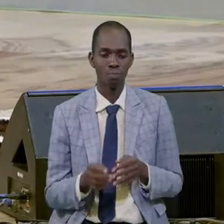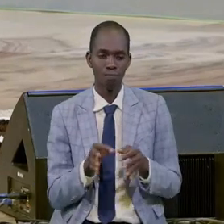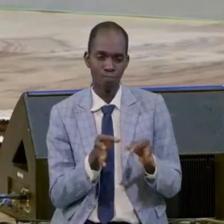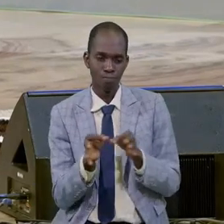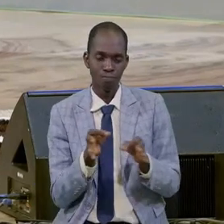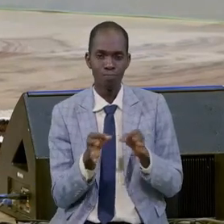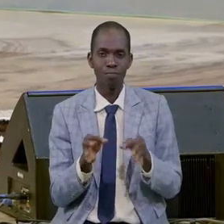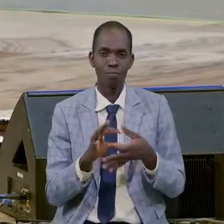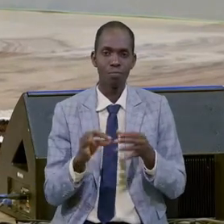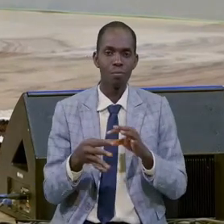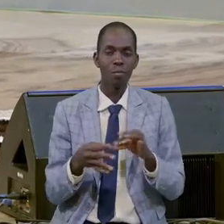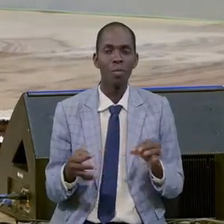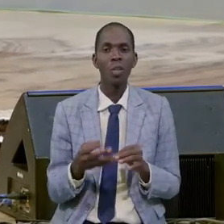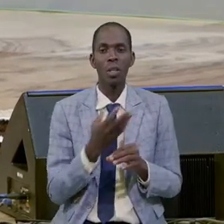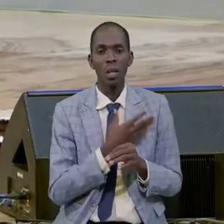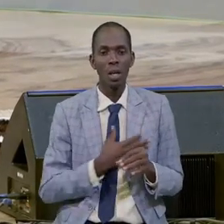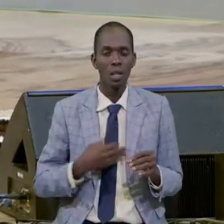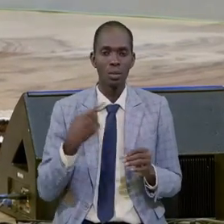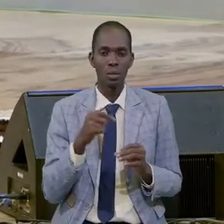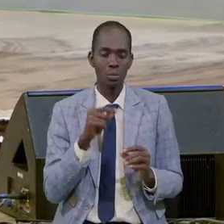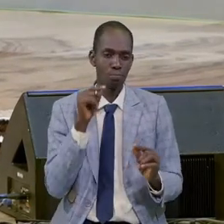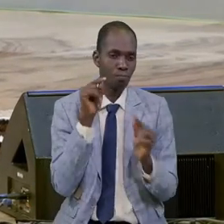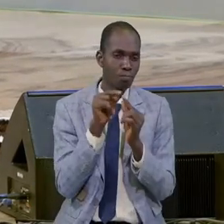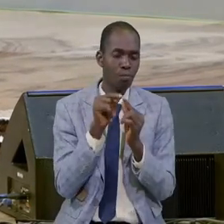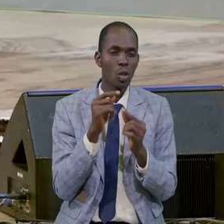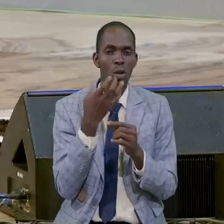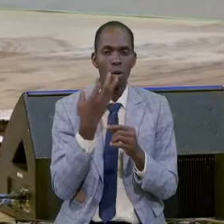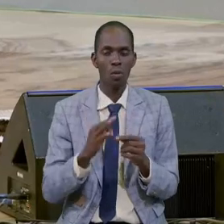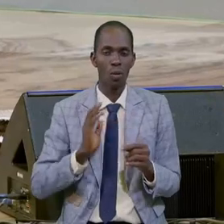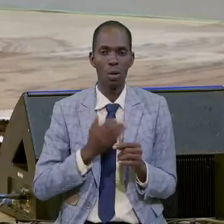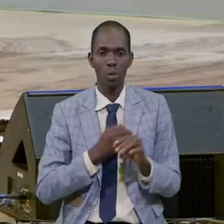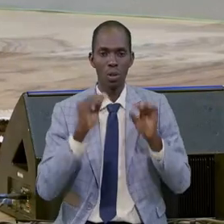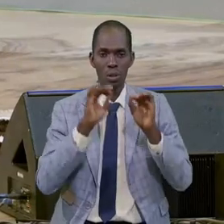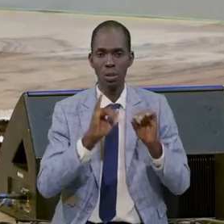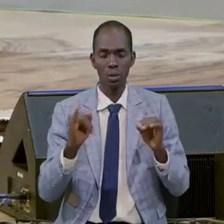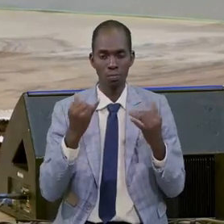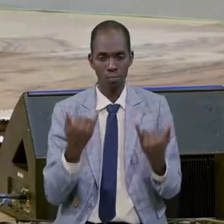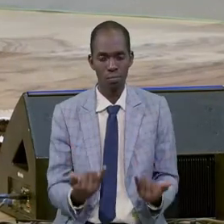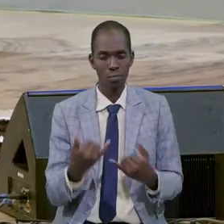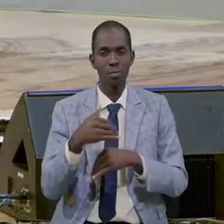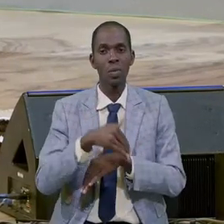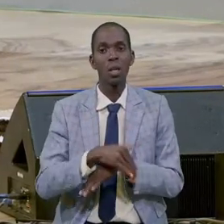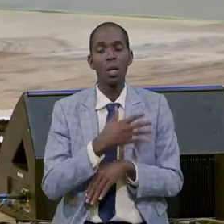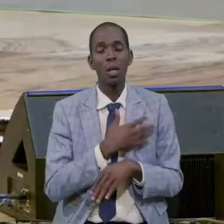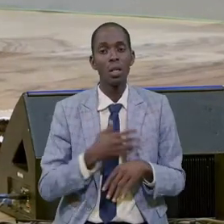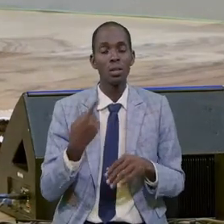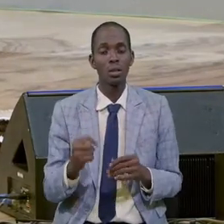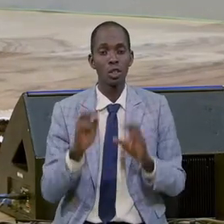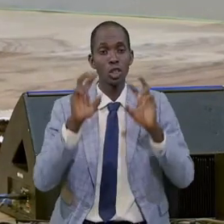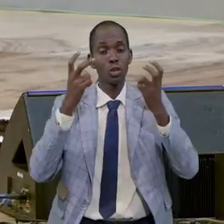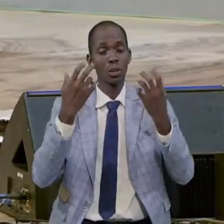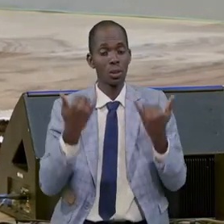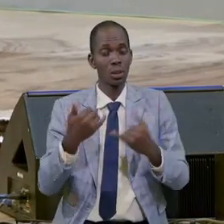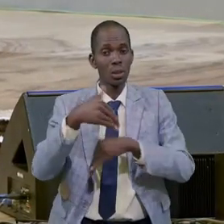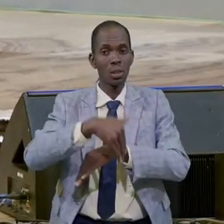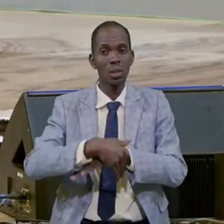résumé et le point central de tout le passage d'étude du jour. Et le thème ce